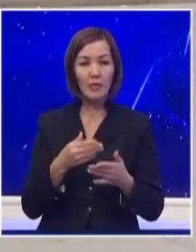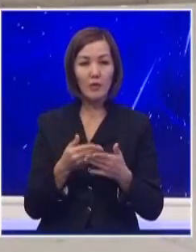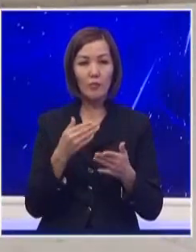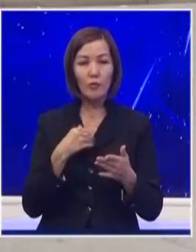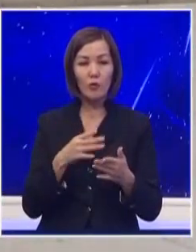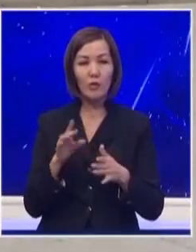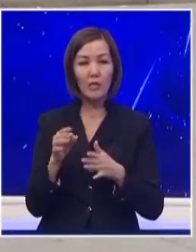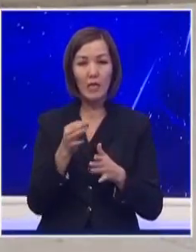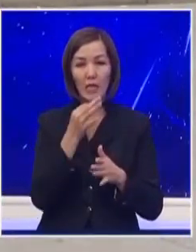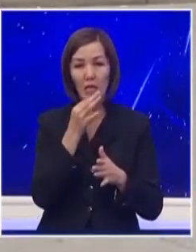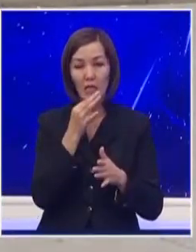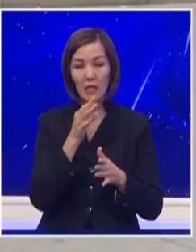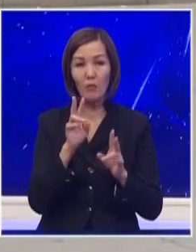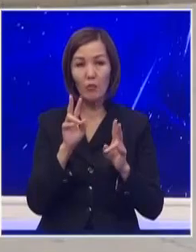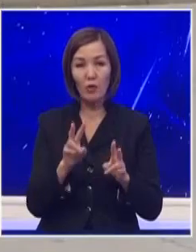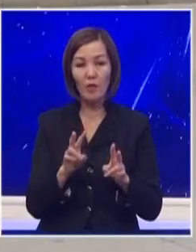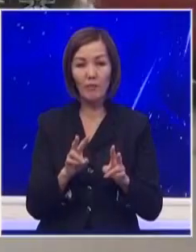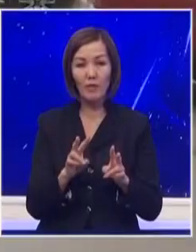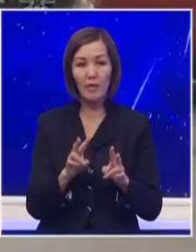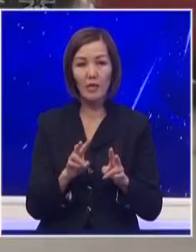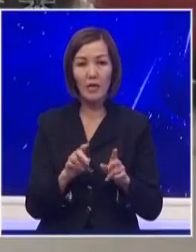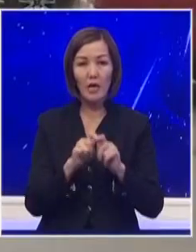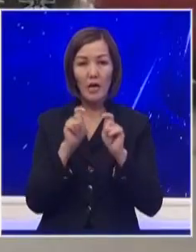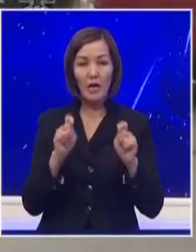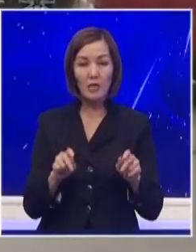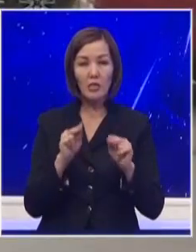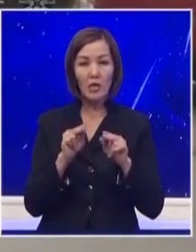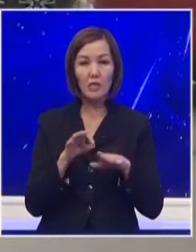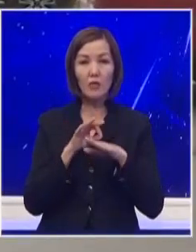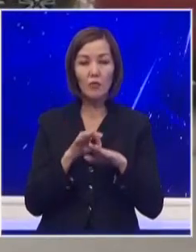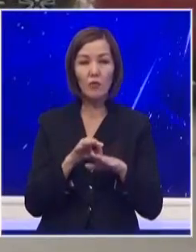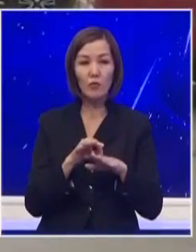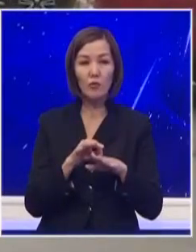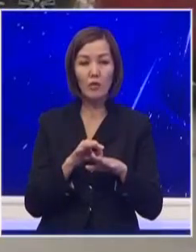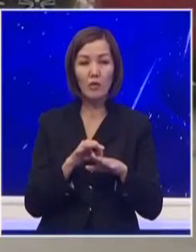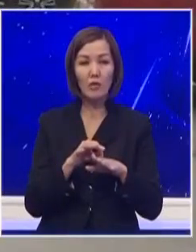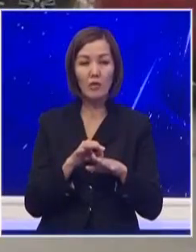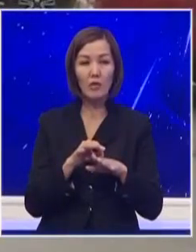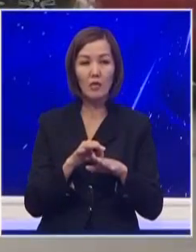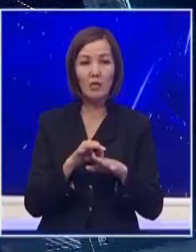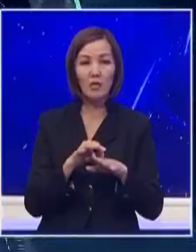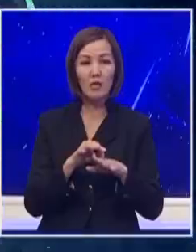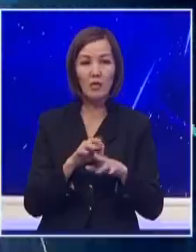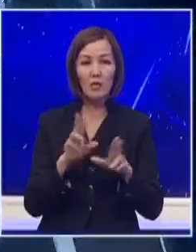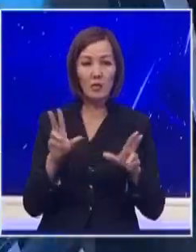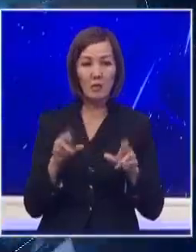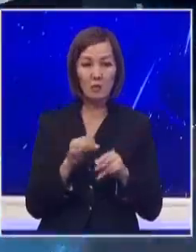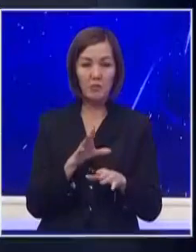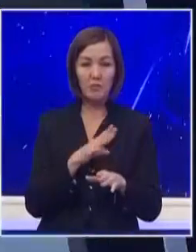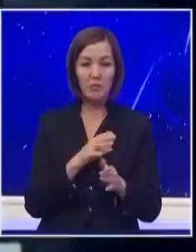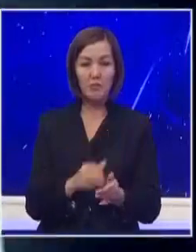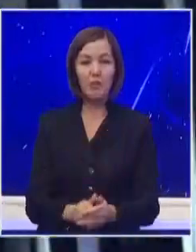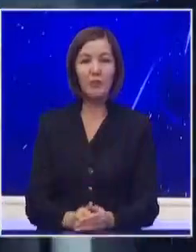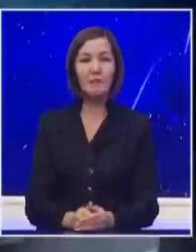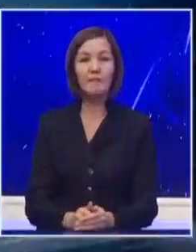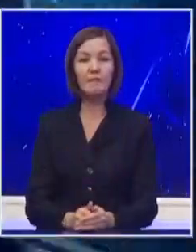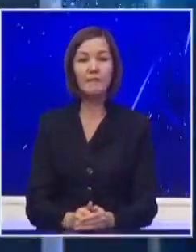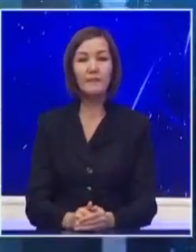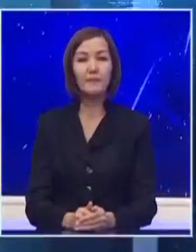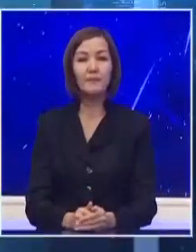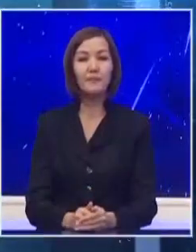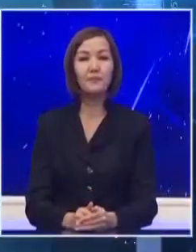жақсылық дейміз тек қана, айтқан уәделерінде тұрса екен деп ойлаймыз. Самое главное, өз еліне адал,